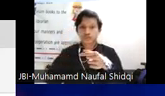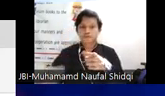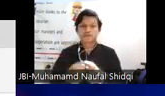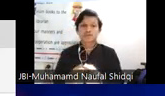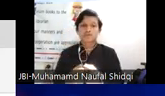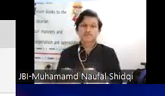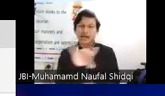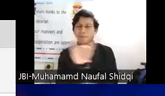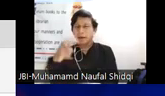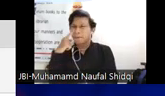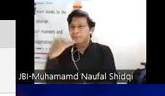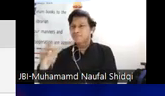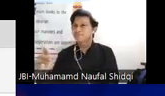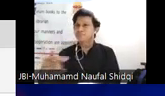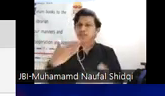instalasi